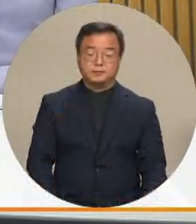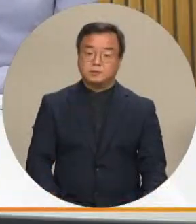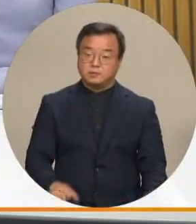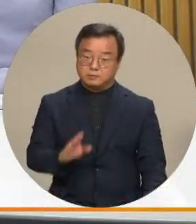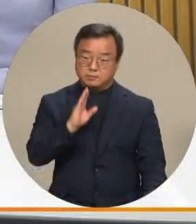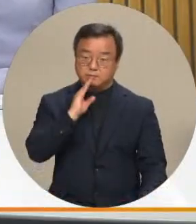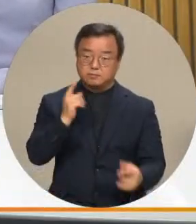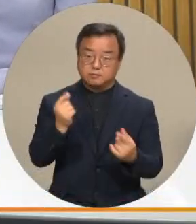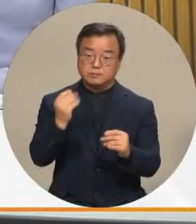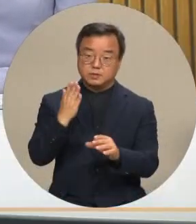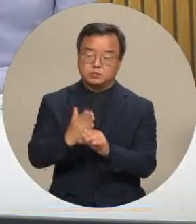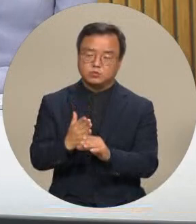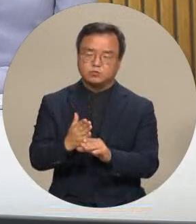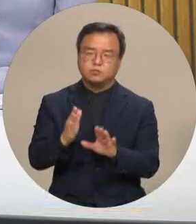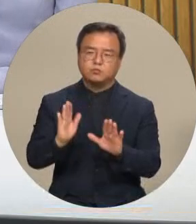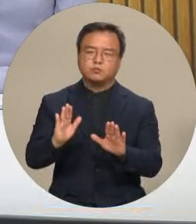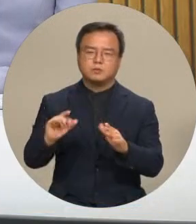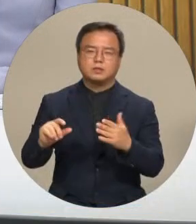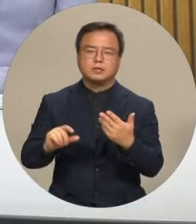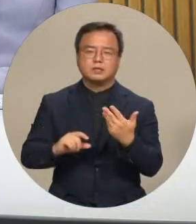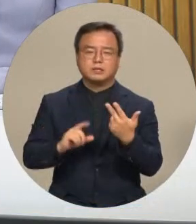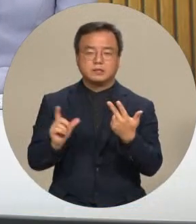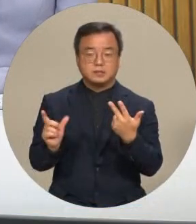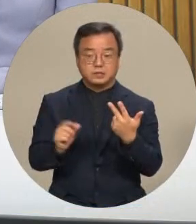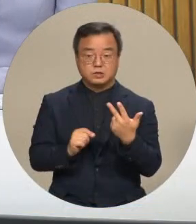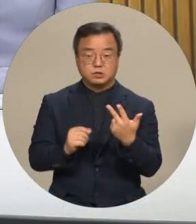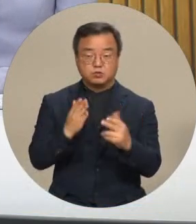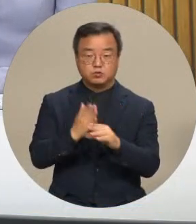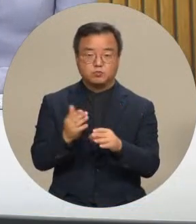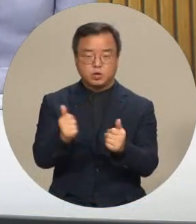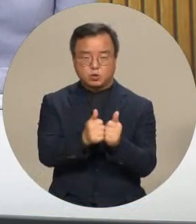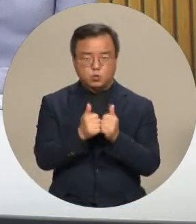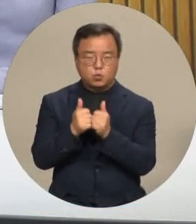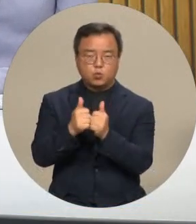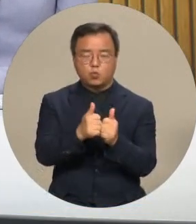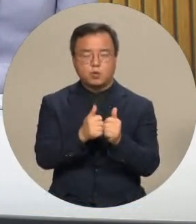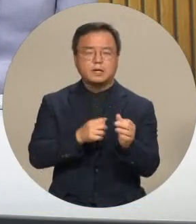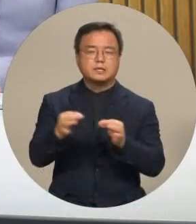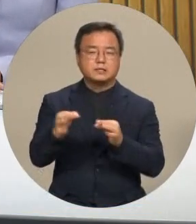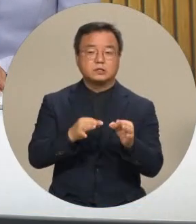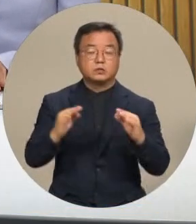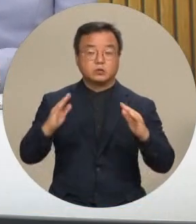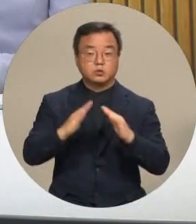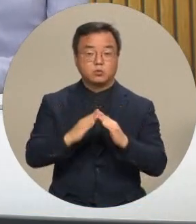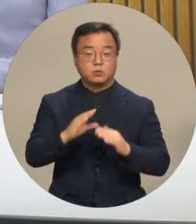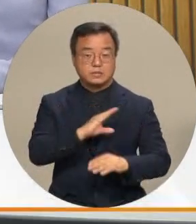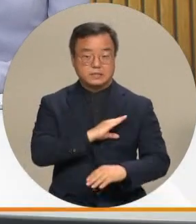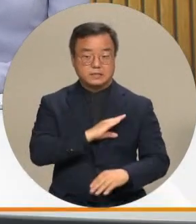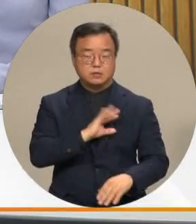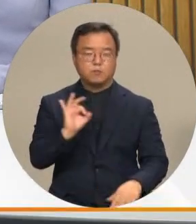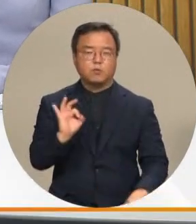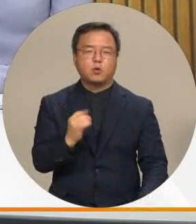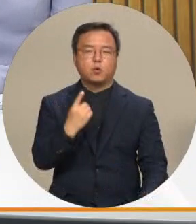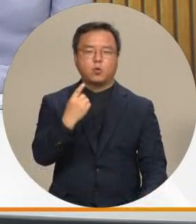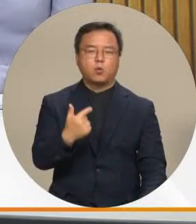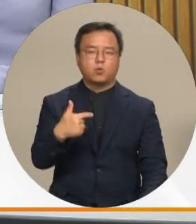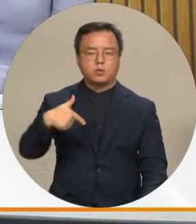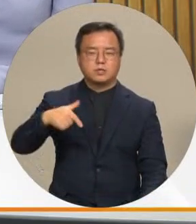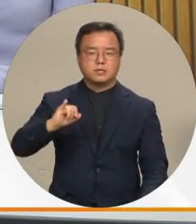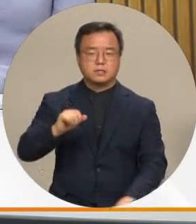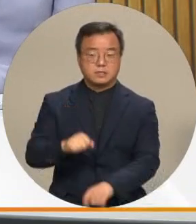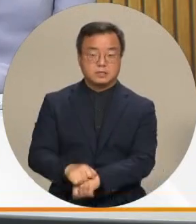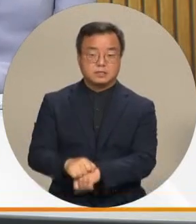가운데 지난달에 조금 전에 말씀해 주셨던이 동행 스토어 온기창고가 문을 열었습니다 이곳은 어떤